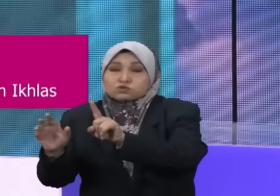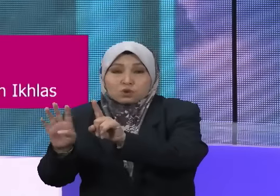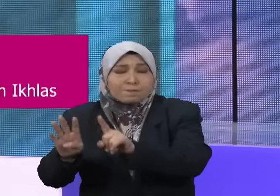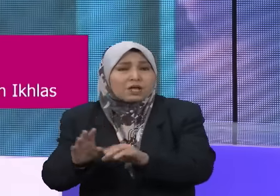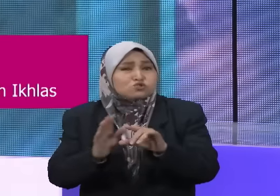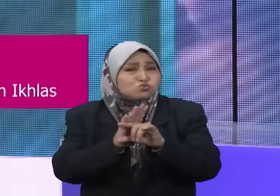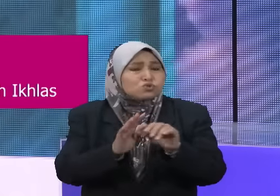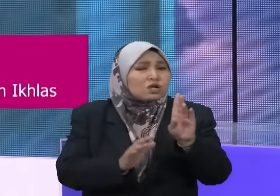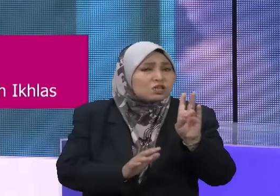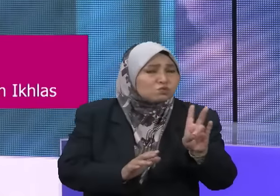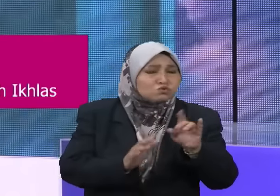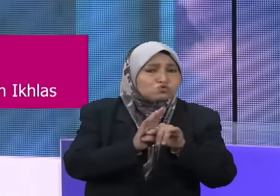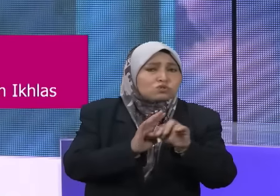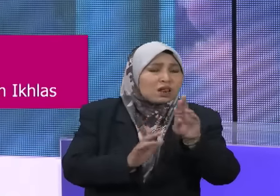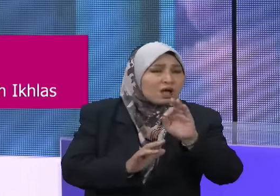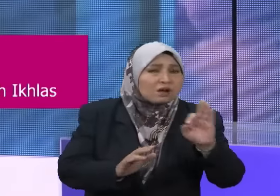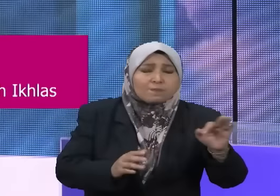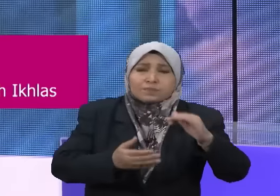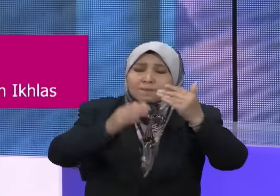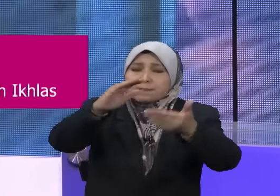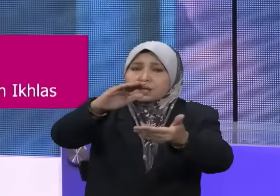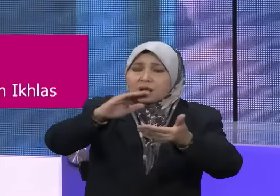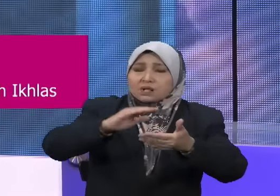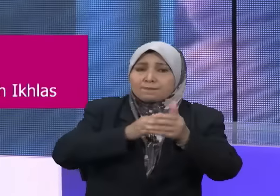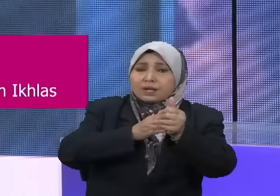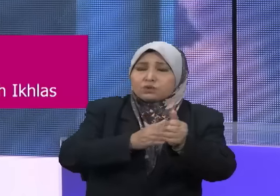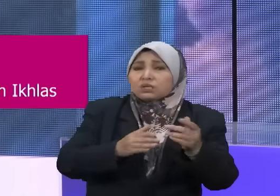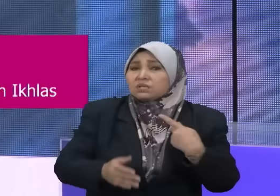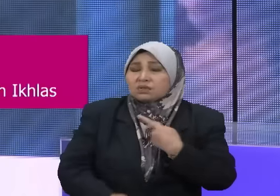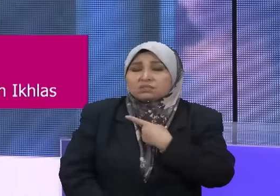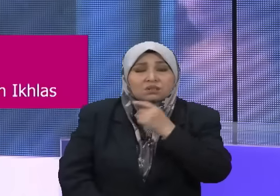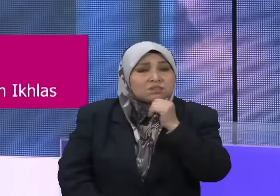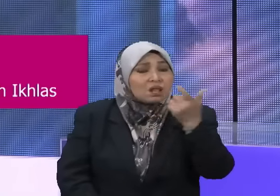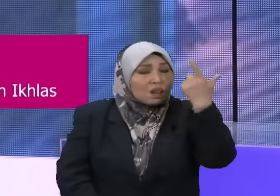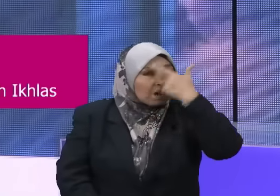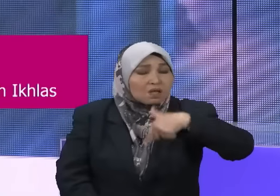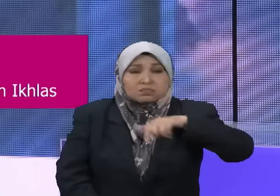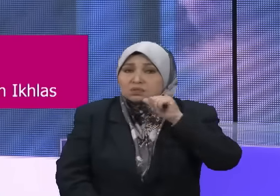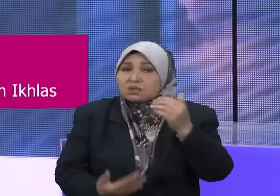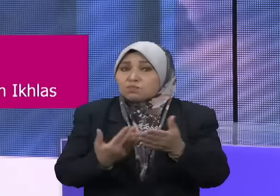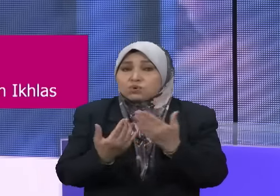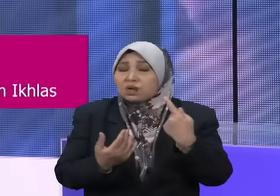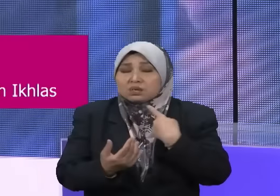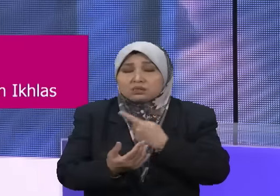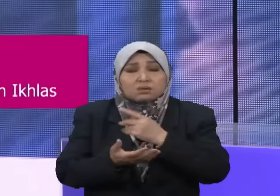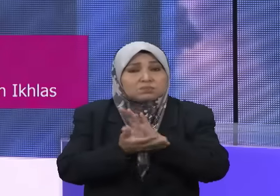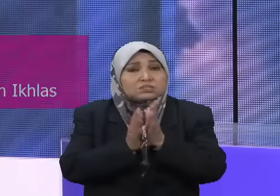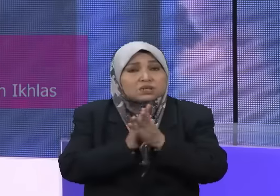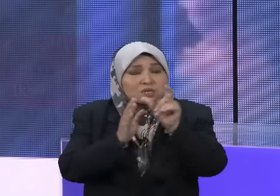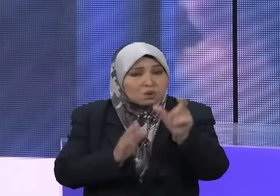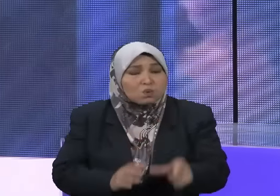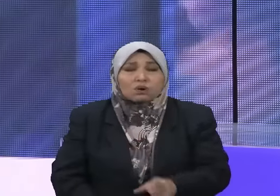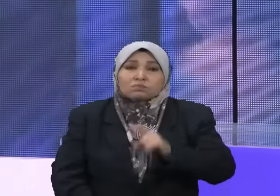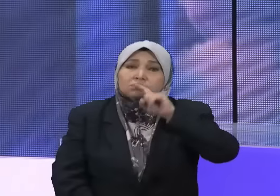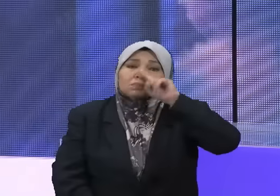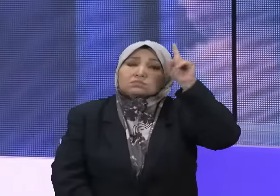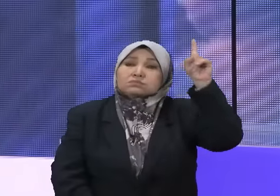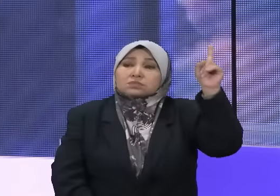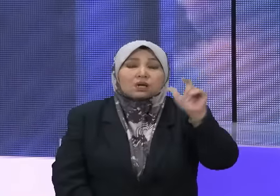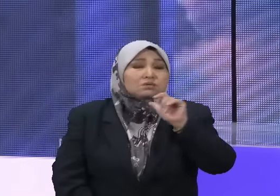surah Al-A'raf. Surah yang membekalkan panduan untuk kita tidak lalai, tidak mudah untuk kita menjadi orang yang sombong,